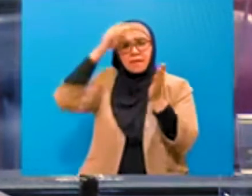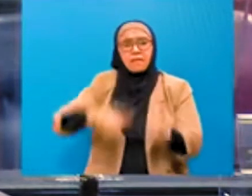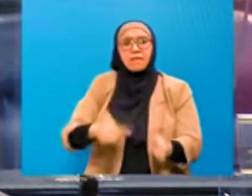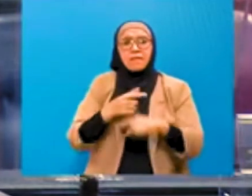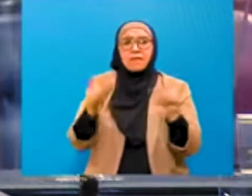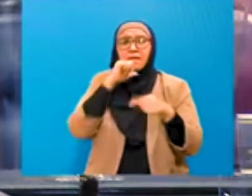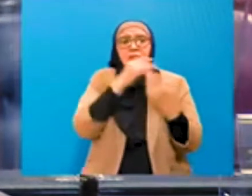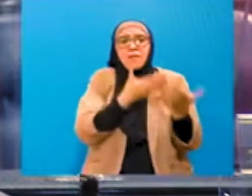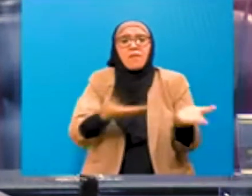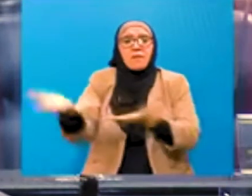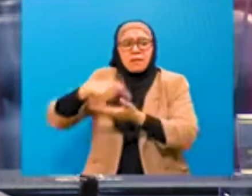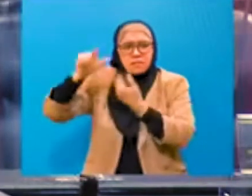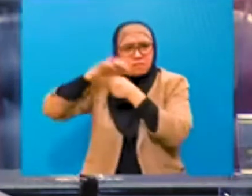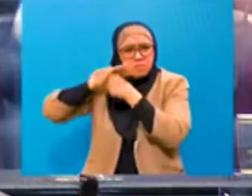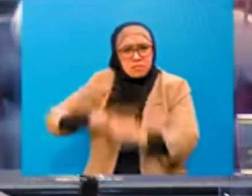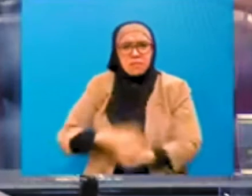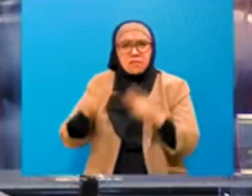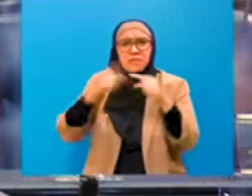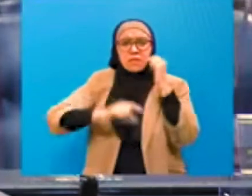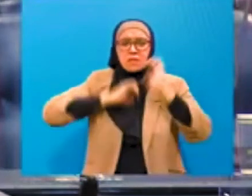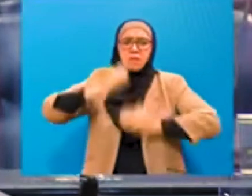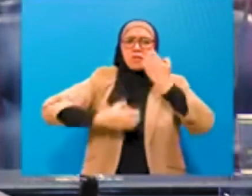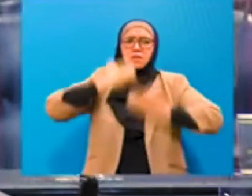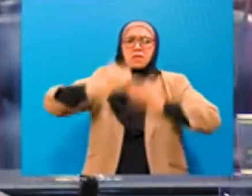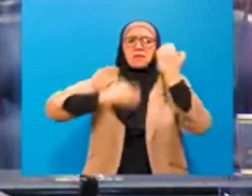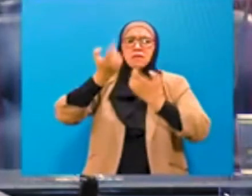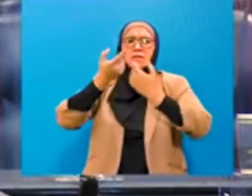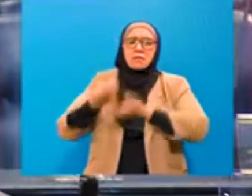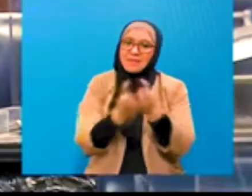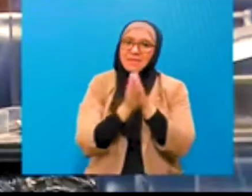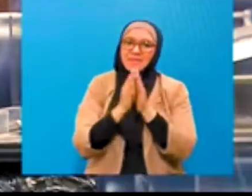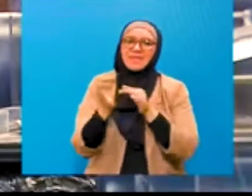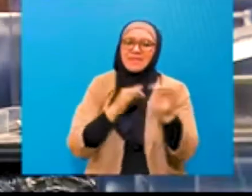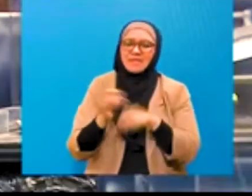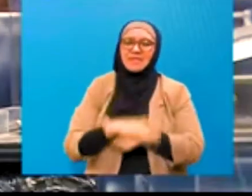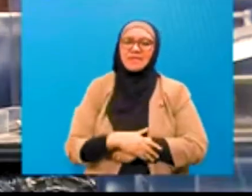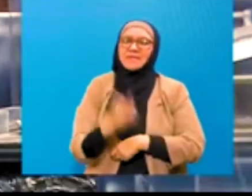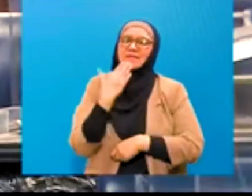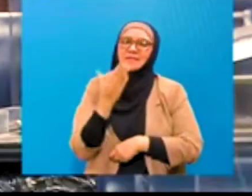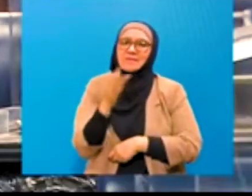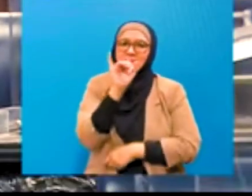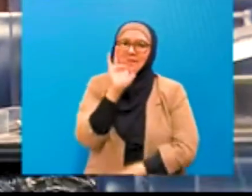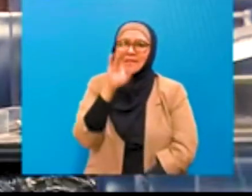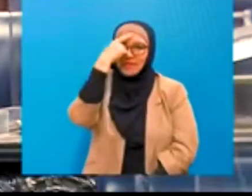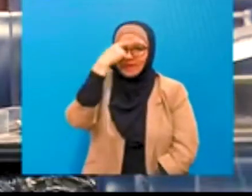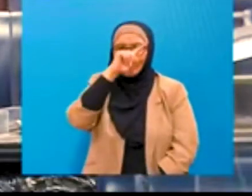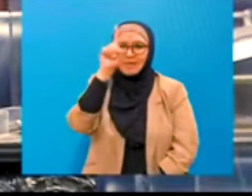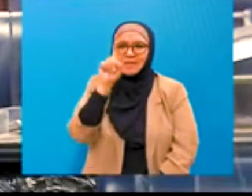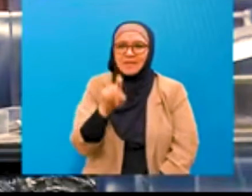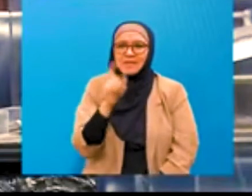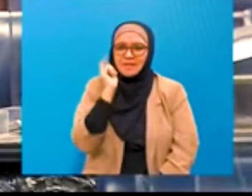emosi ataupun tekanan-tekanan sebelum ini ke kempo Sule Mohon penjelasan Bekasi mal-mal atau soal sebentar tadi